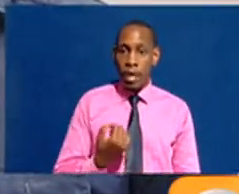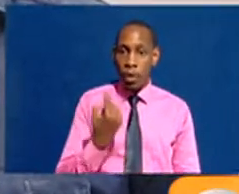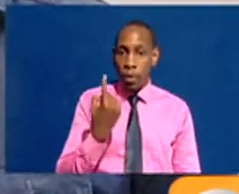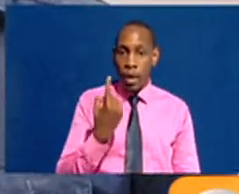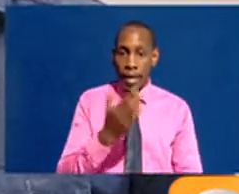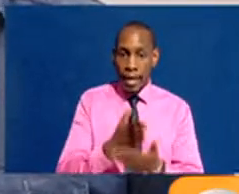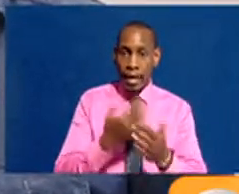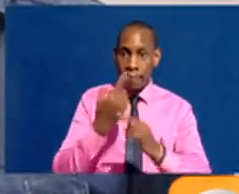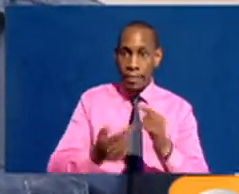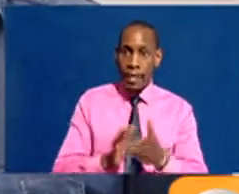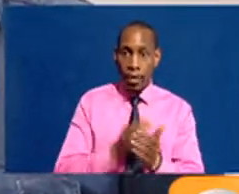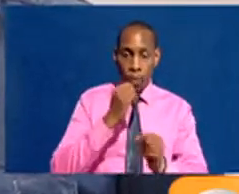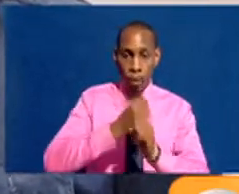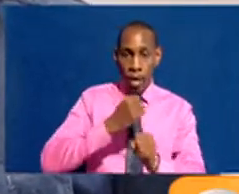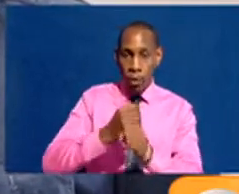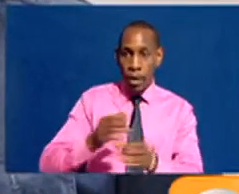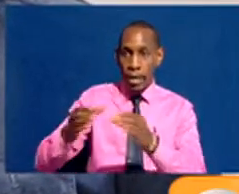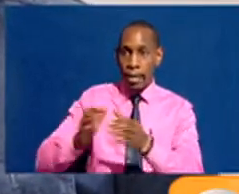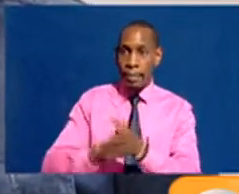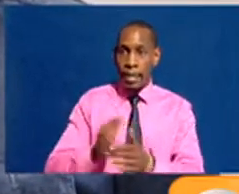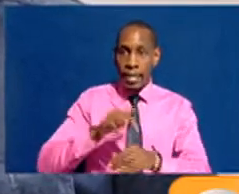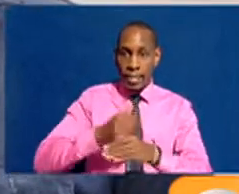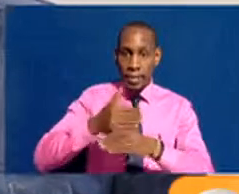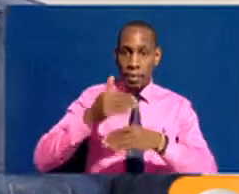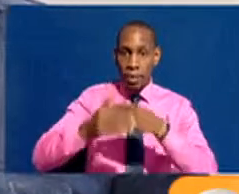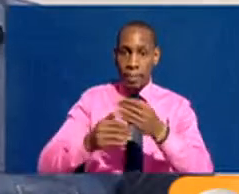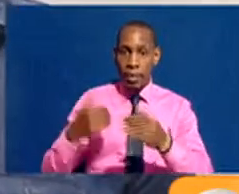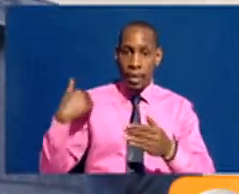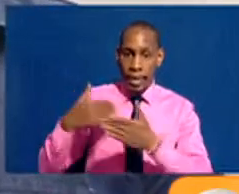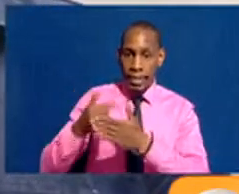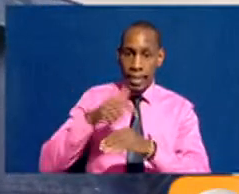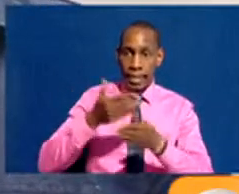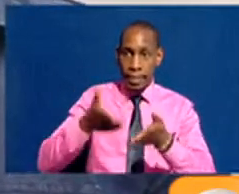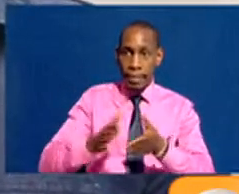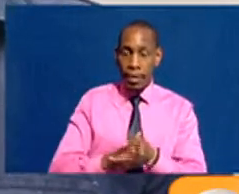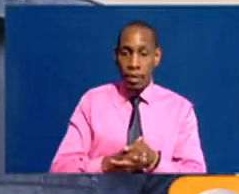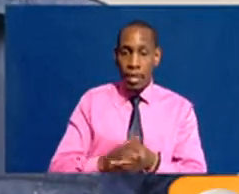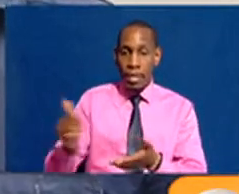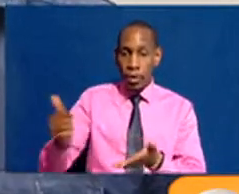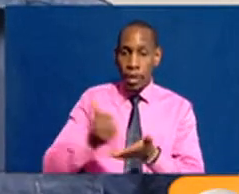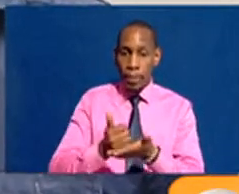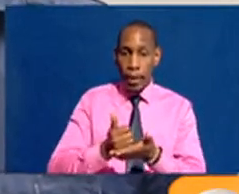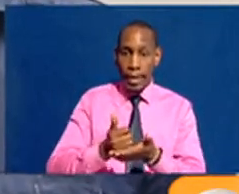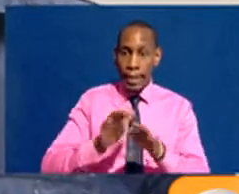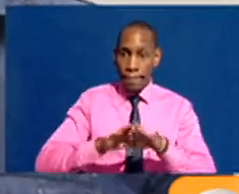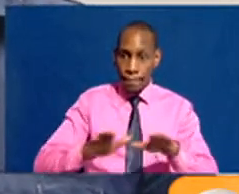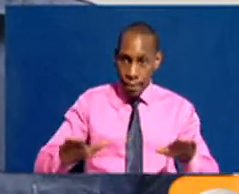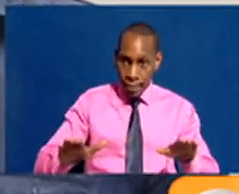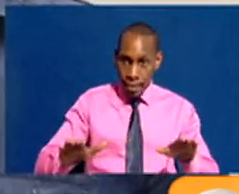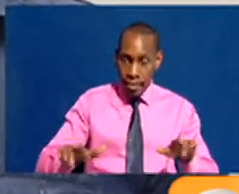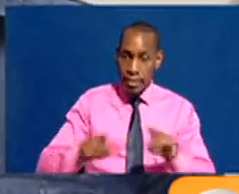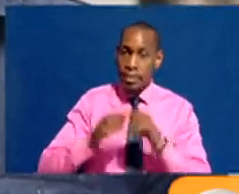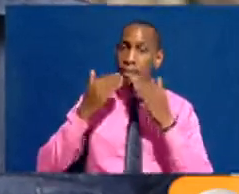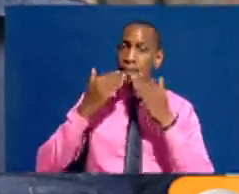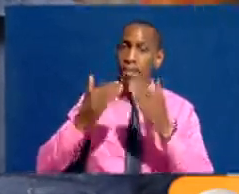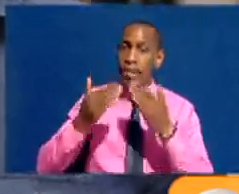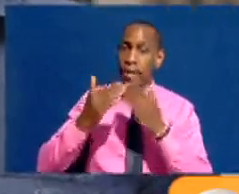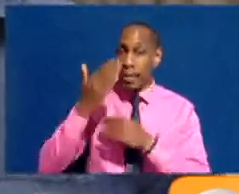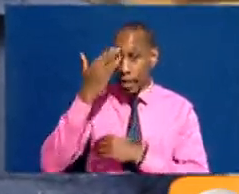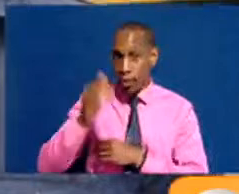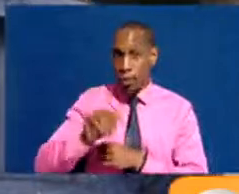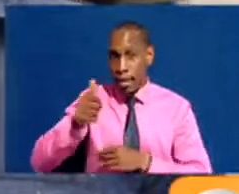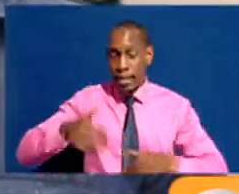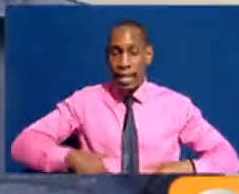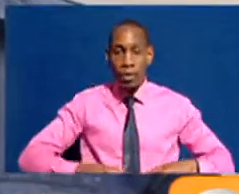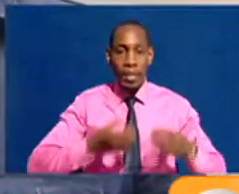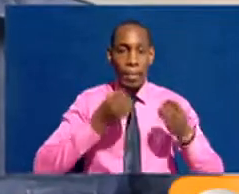nusu kwa kufanya hii kampuni. Tangu tunajenga paka sasa hivi niko permanent. Na nashukuru kwa sababu hata kuna vijana